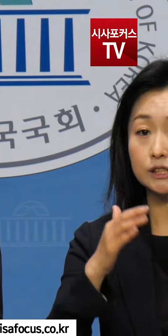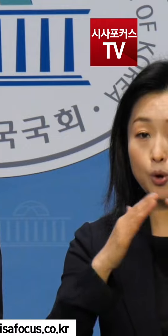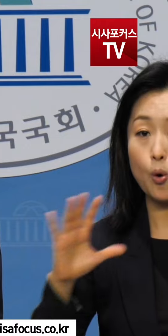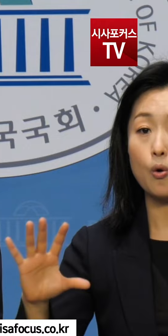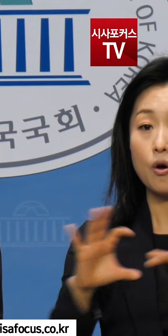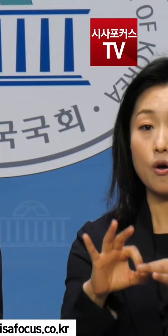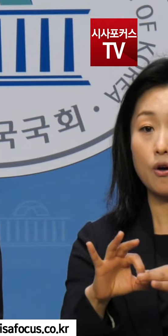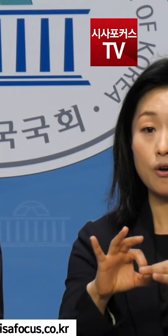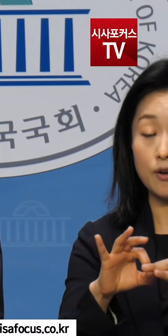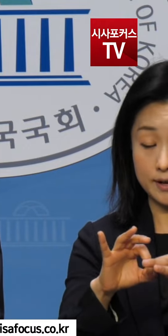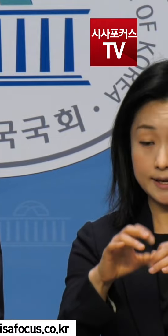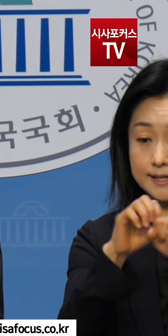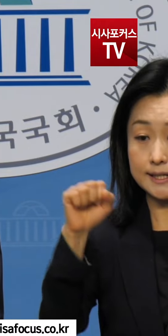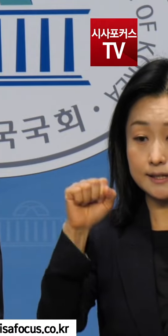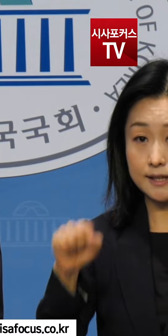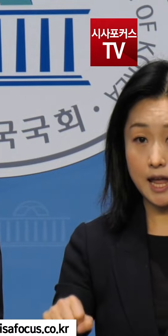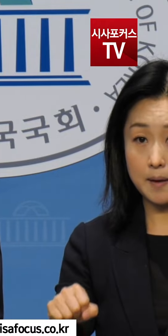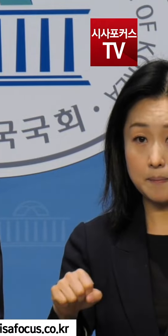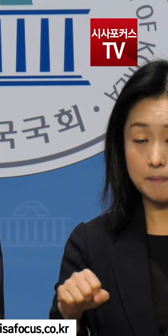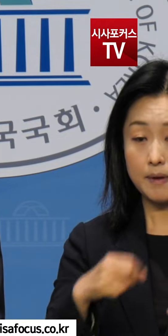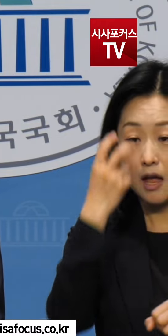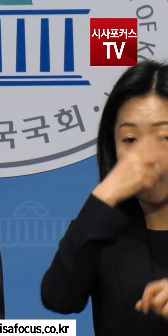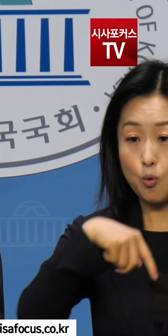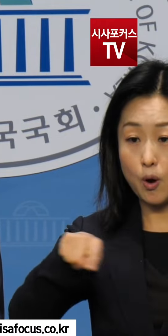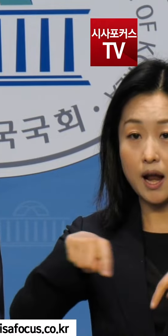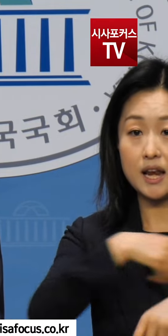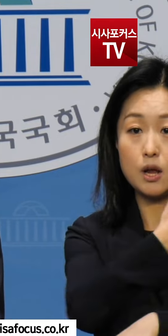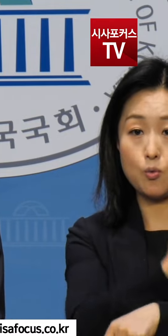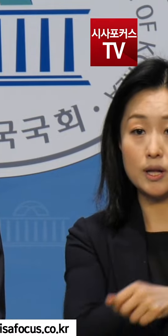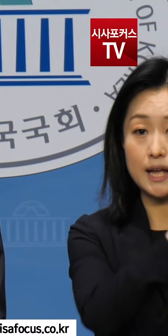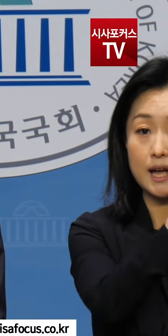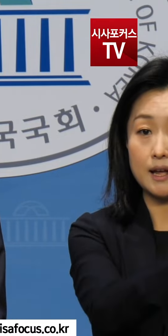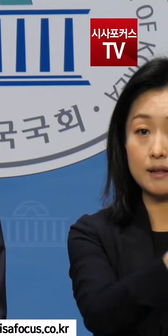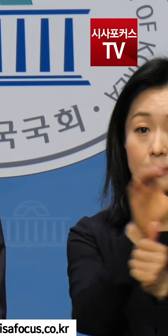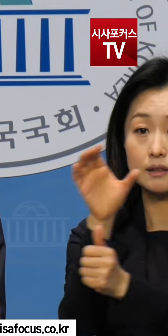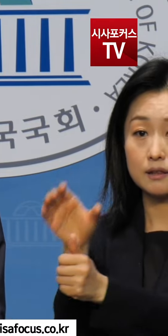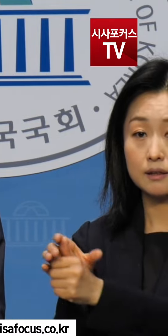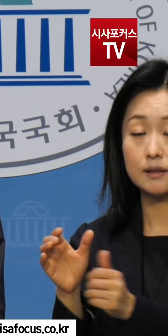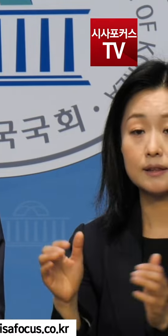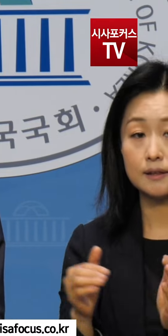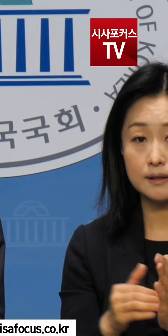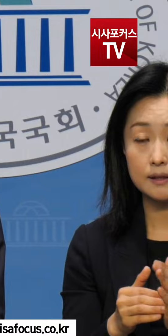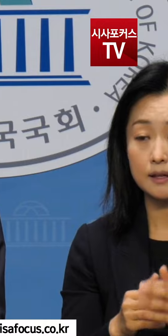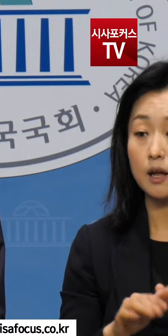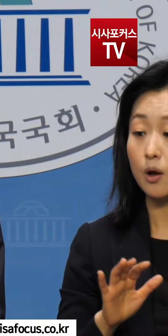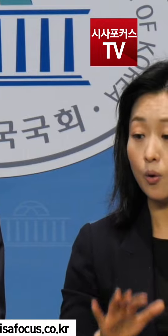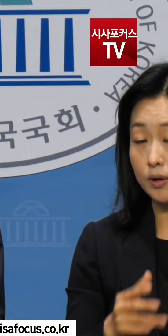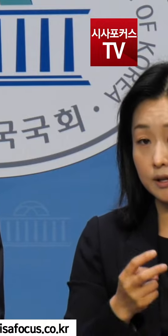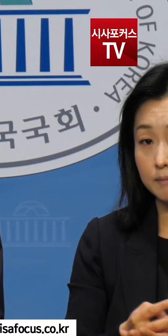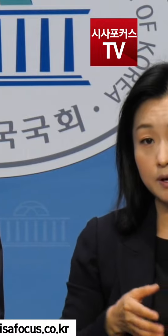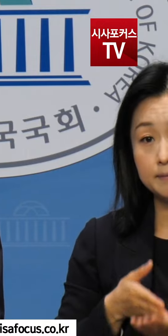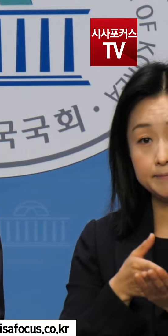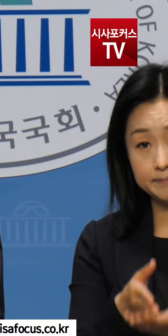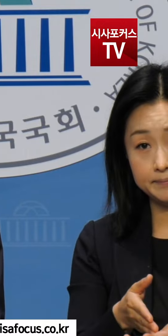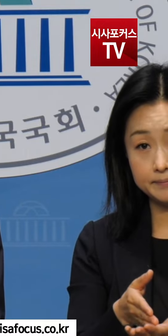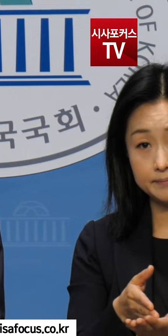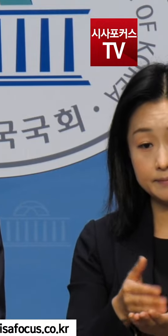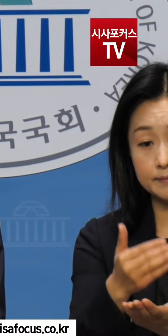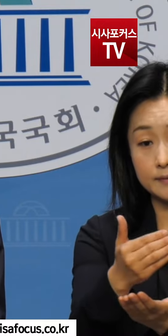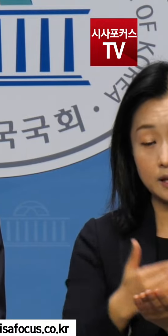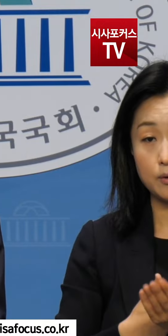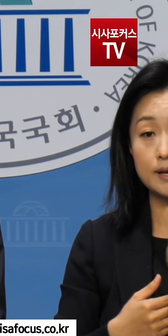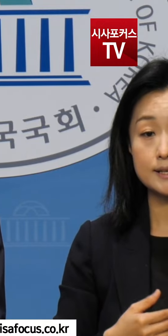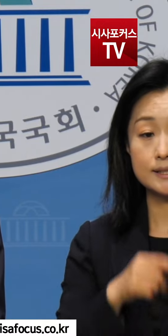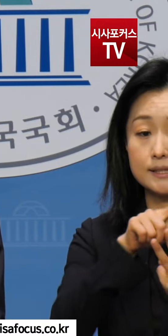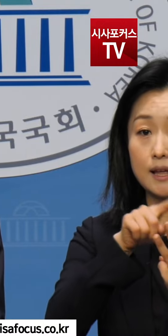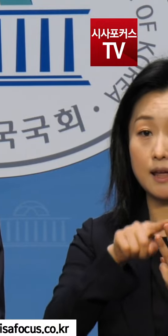필수의료지역책임네트워크를 총괄 관리하도록 역할과 권한을 부여해야 했습니다. 오늘 발의한 필수의료강화3법은